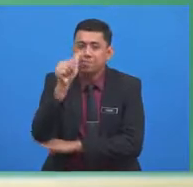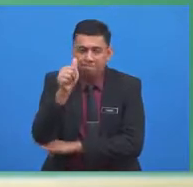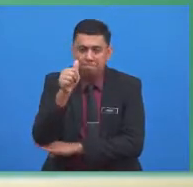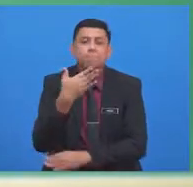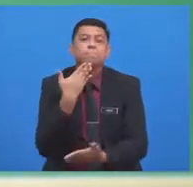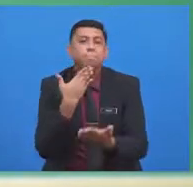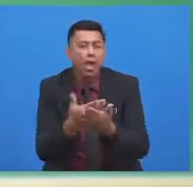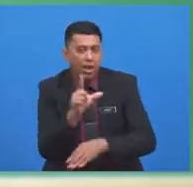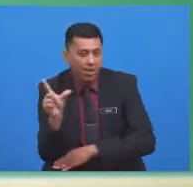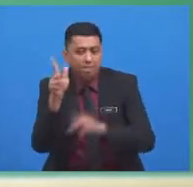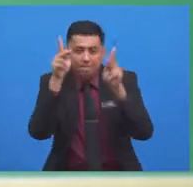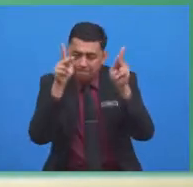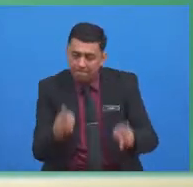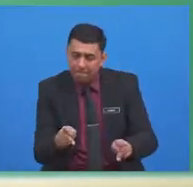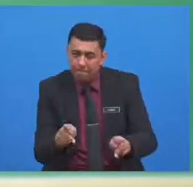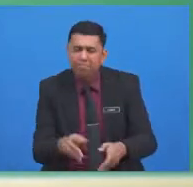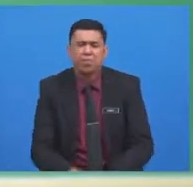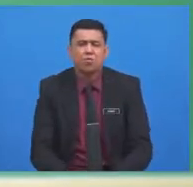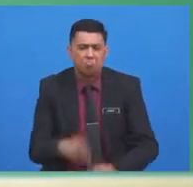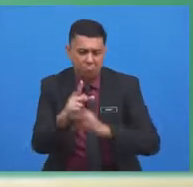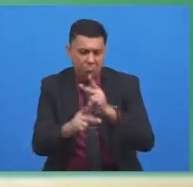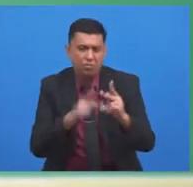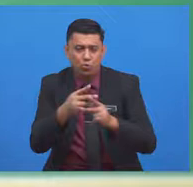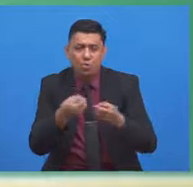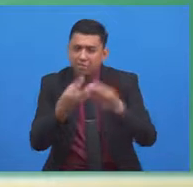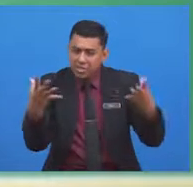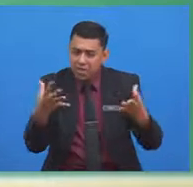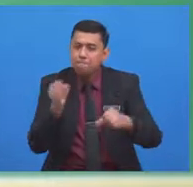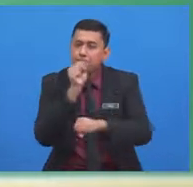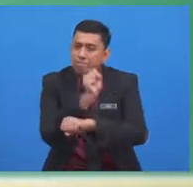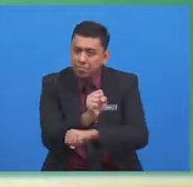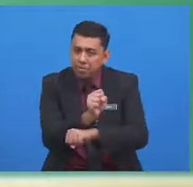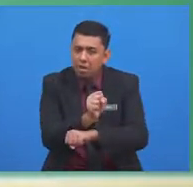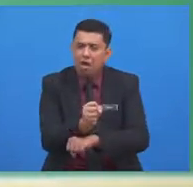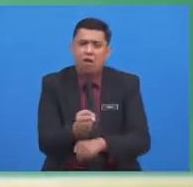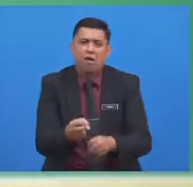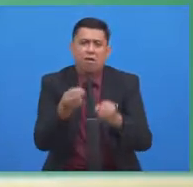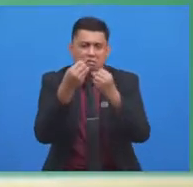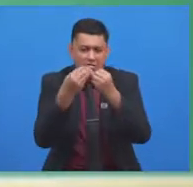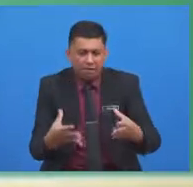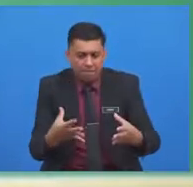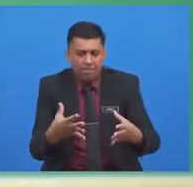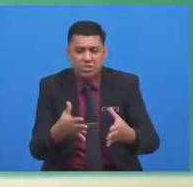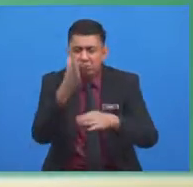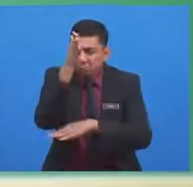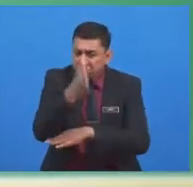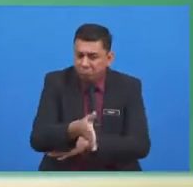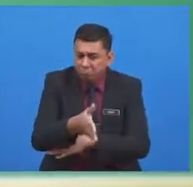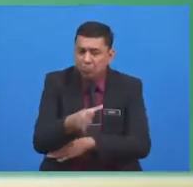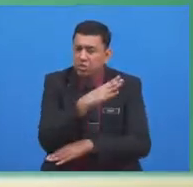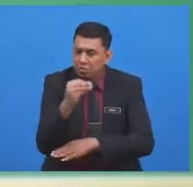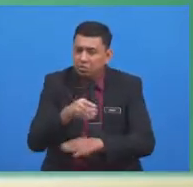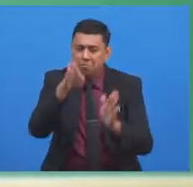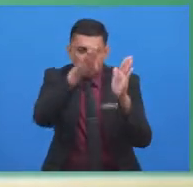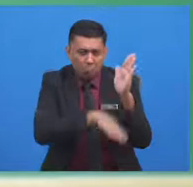Baiklah pelajar, luluh hawa ialah proses pemecahan batuan, iaitu retak, pecah, terbelah dan